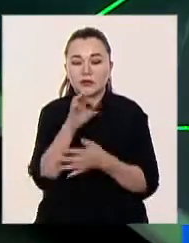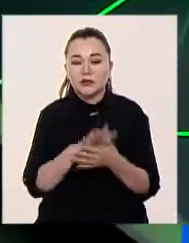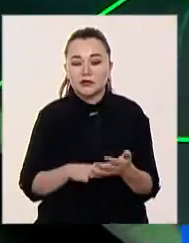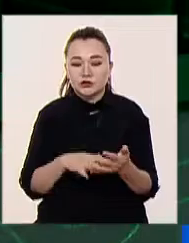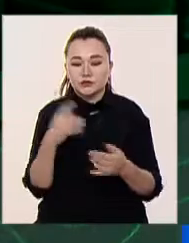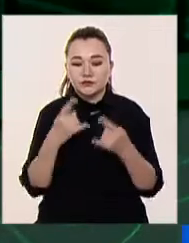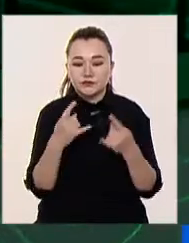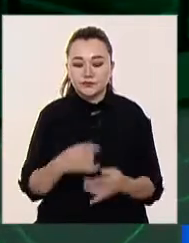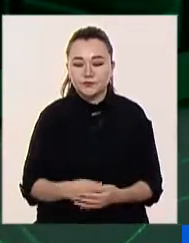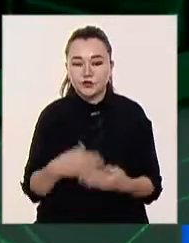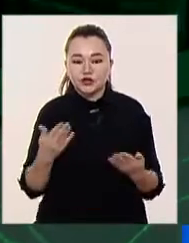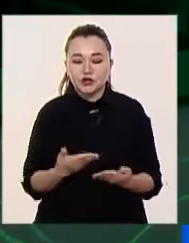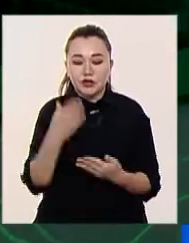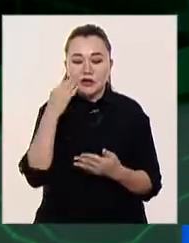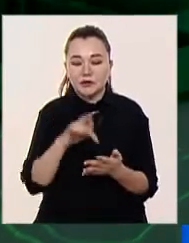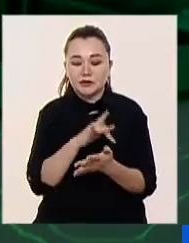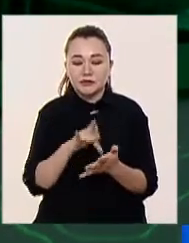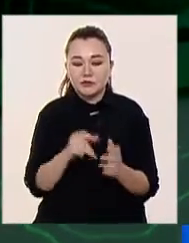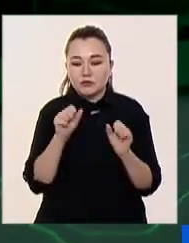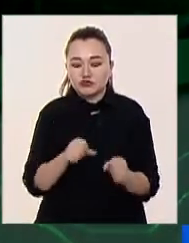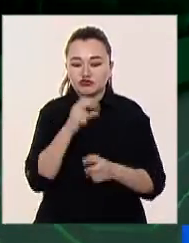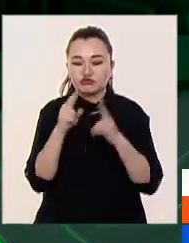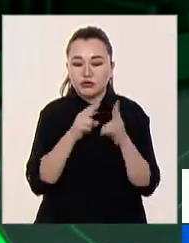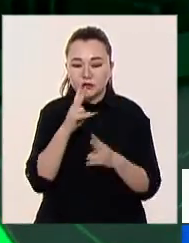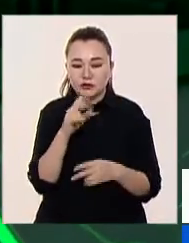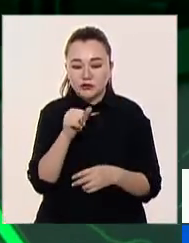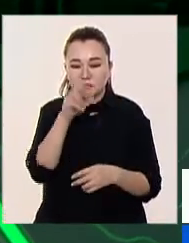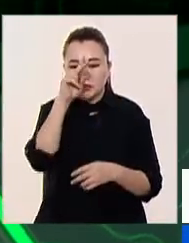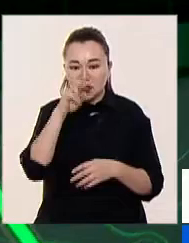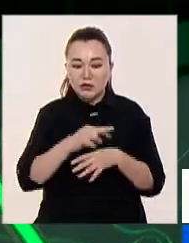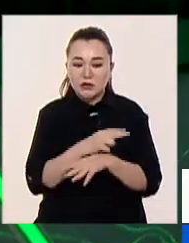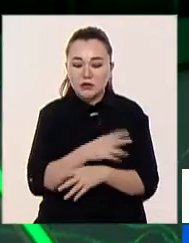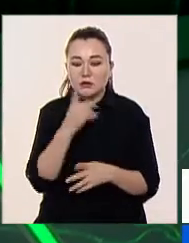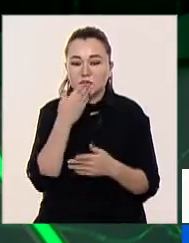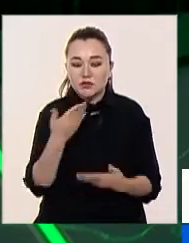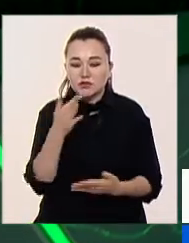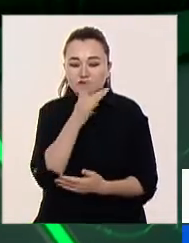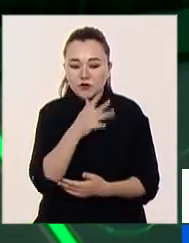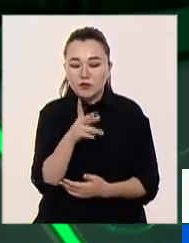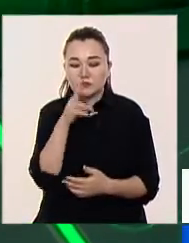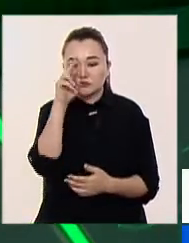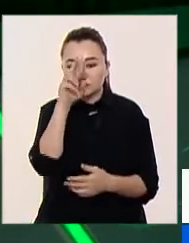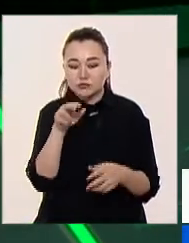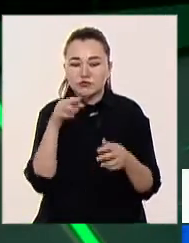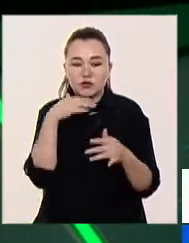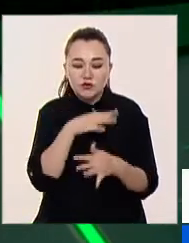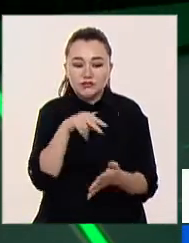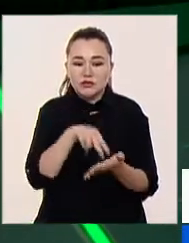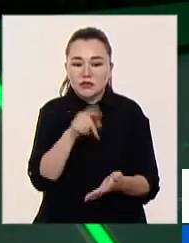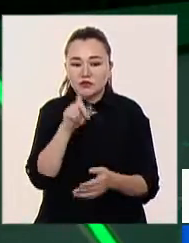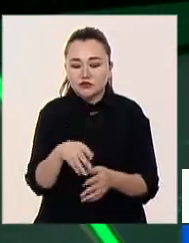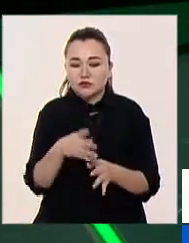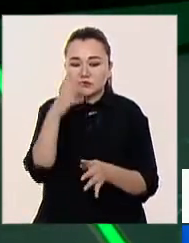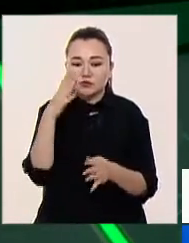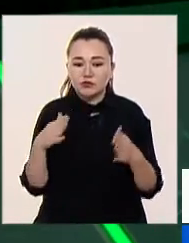Продолжаем эфир. Жители Алматы массово жалуются на тараканов. В последнее время прусаков стало много даже в новостройках. При